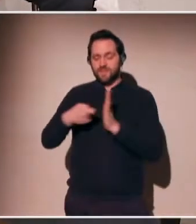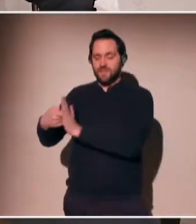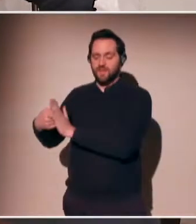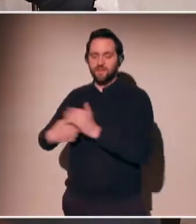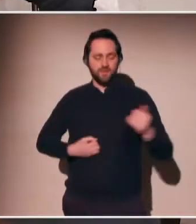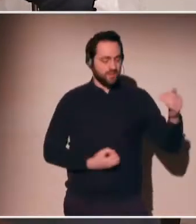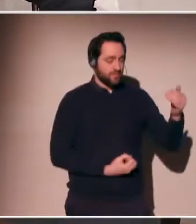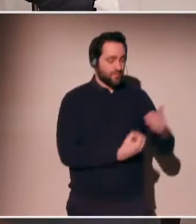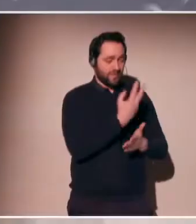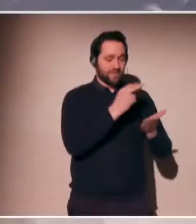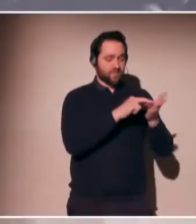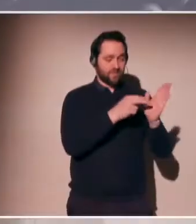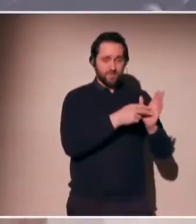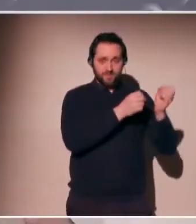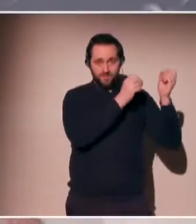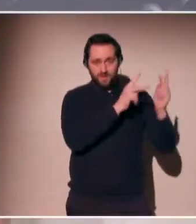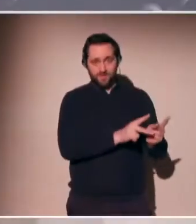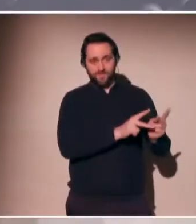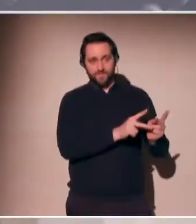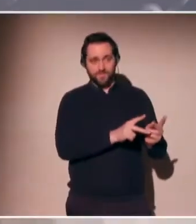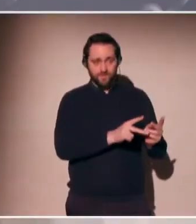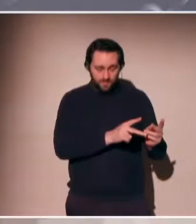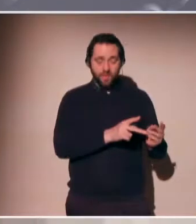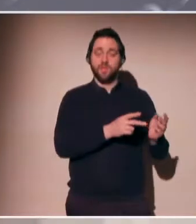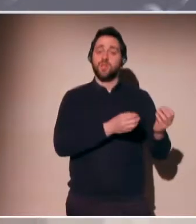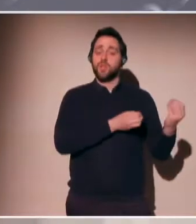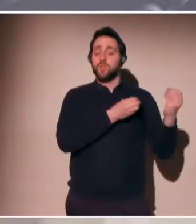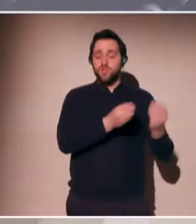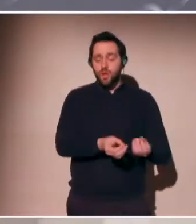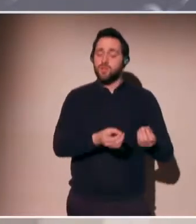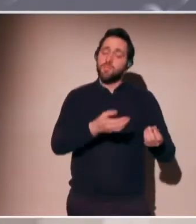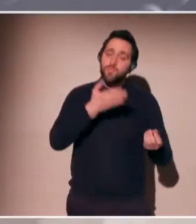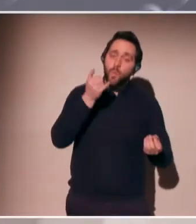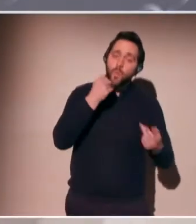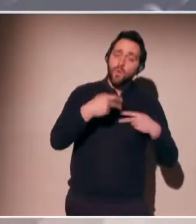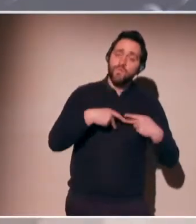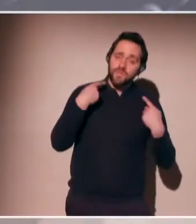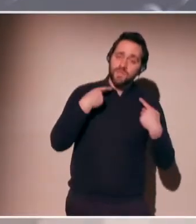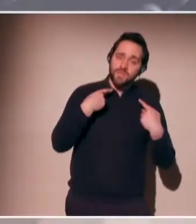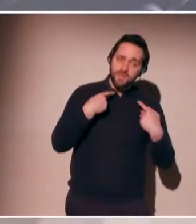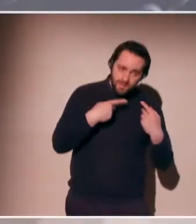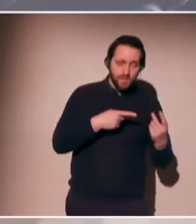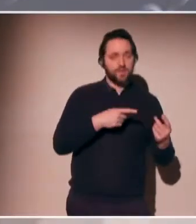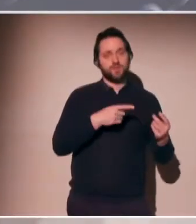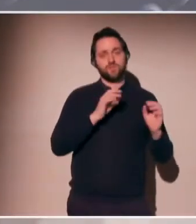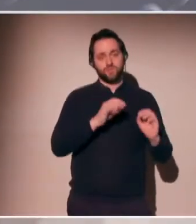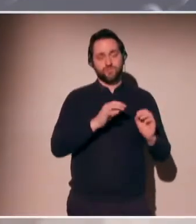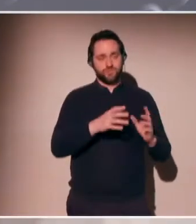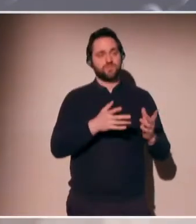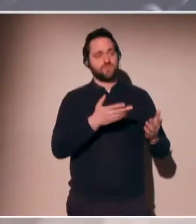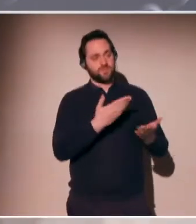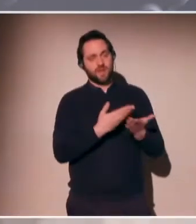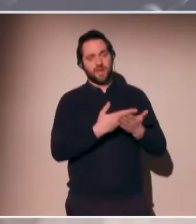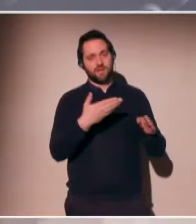considérable pour la vie des gens, où ils puissent vivre une vie meilleure en dépensant moins, eh bien, c'est ce qui se passe. C'est-à-dire qu'il n'existe pas, en tout cas moi